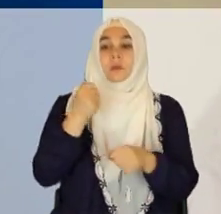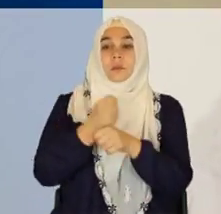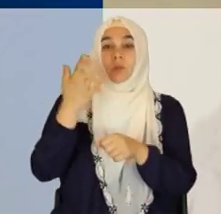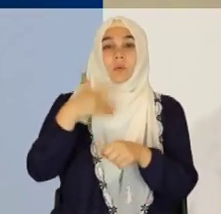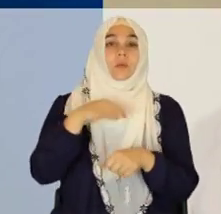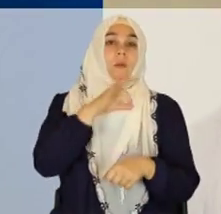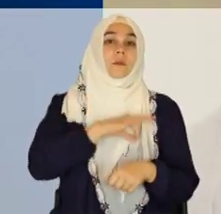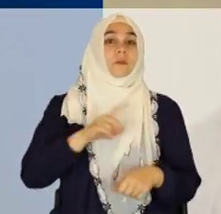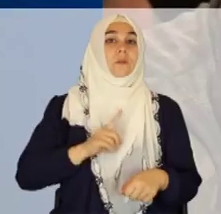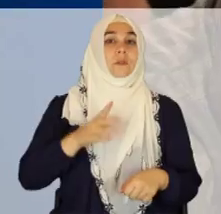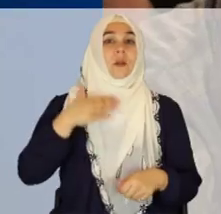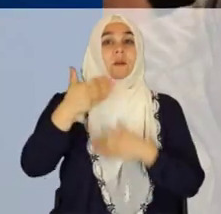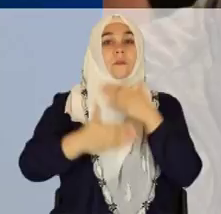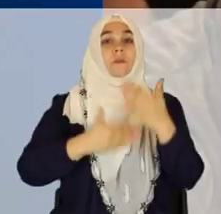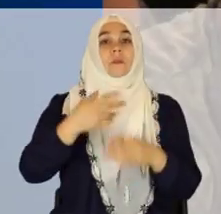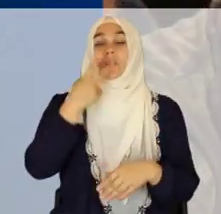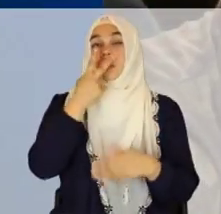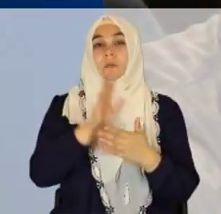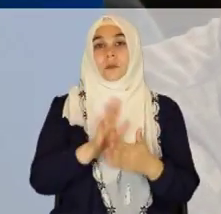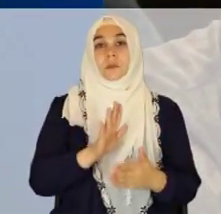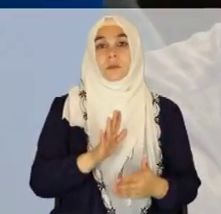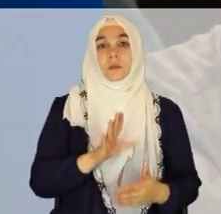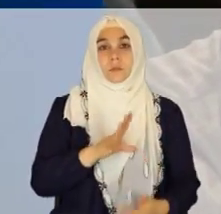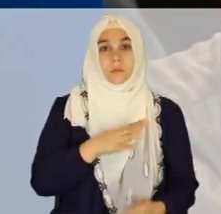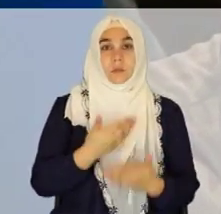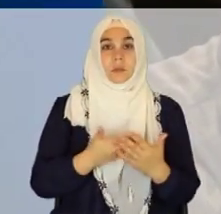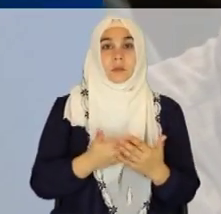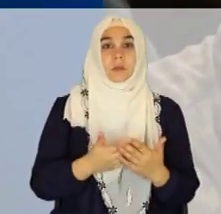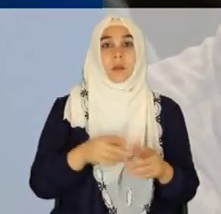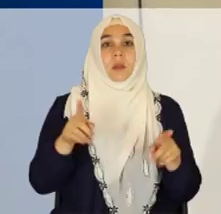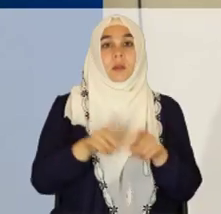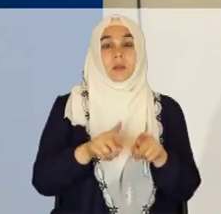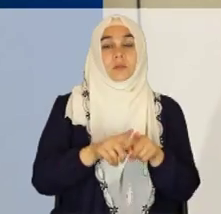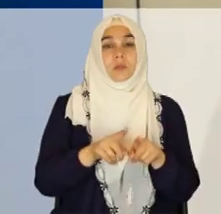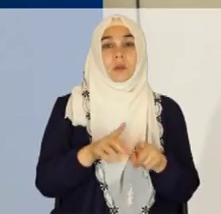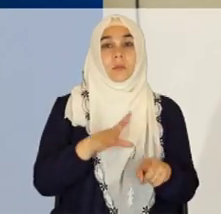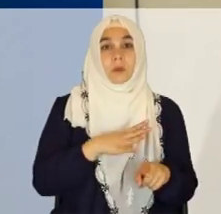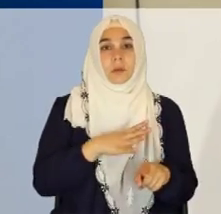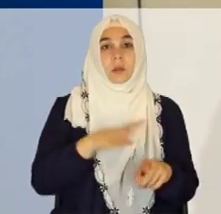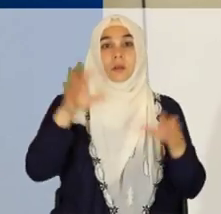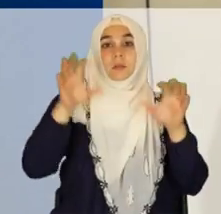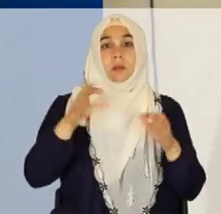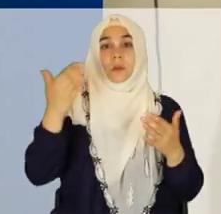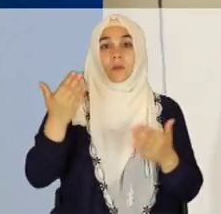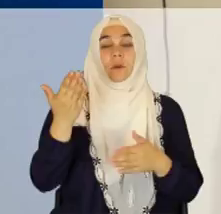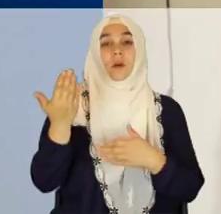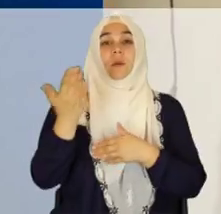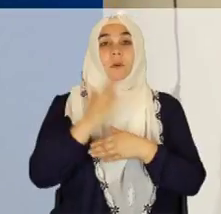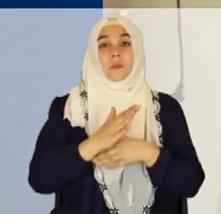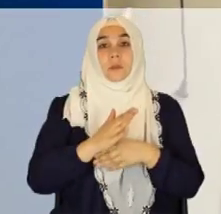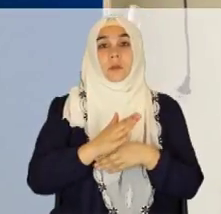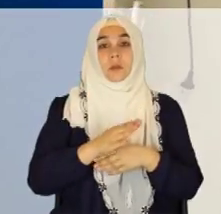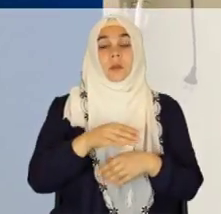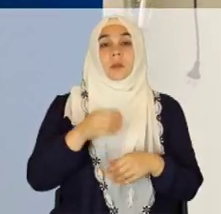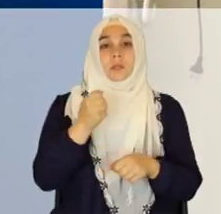ko'rmayapti. Asrlar osha birov ko'rmagan ham. Mana shunaqa shariatni talabini